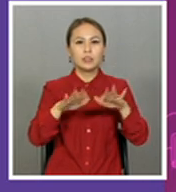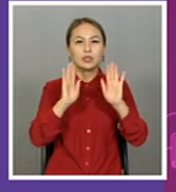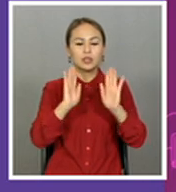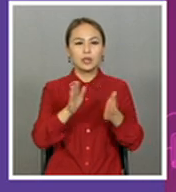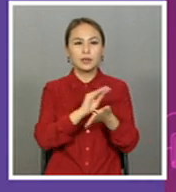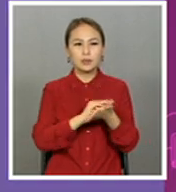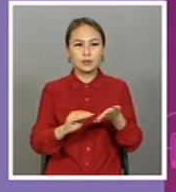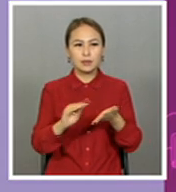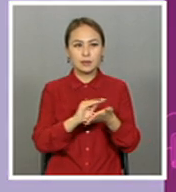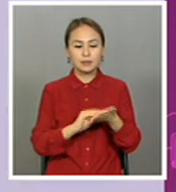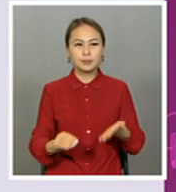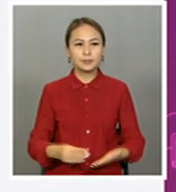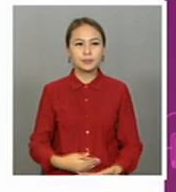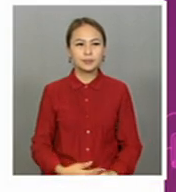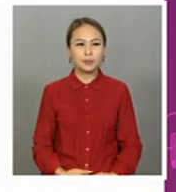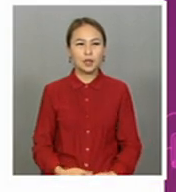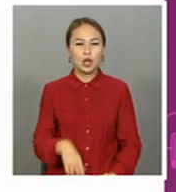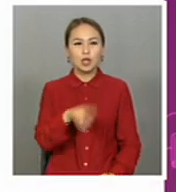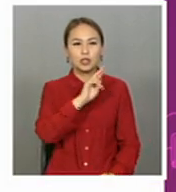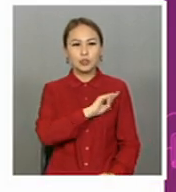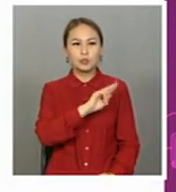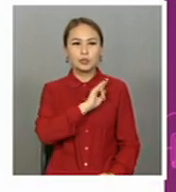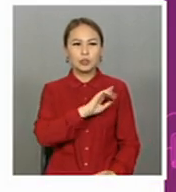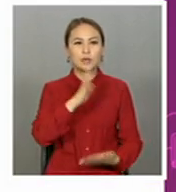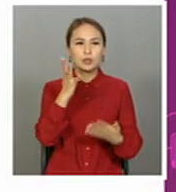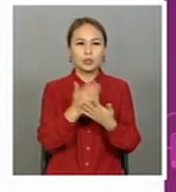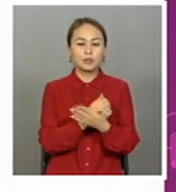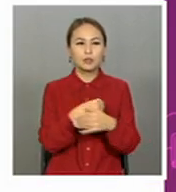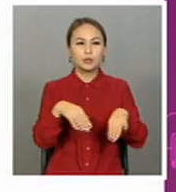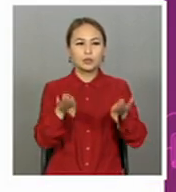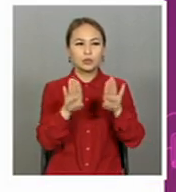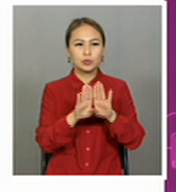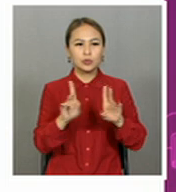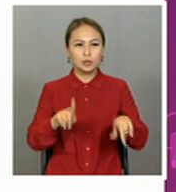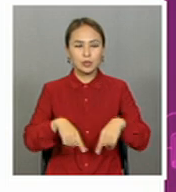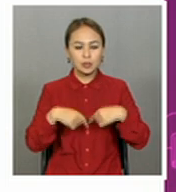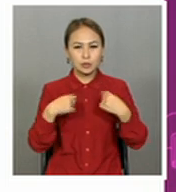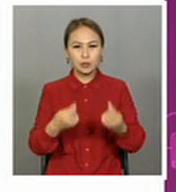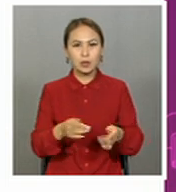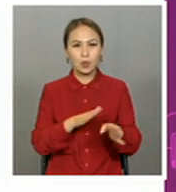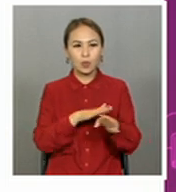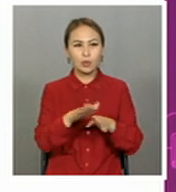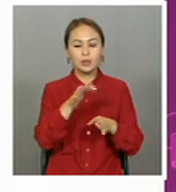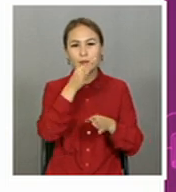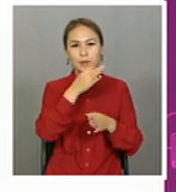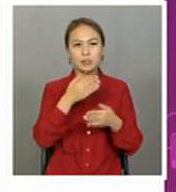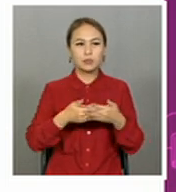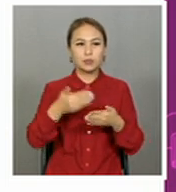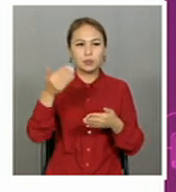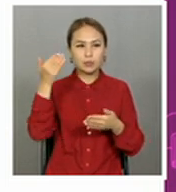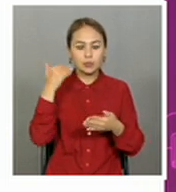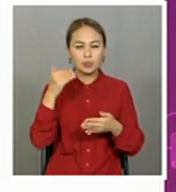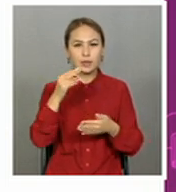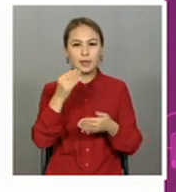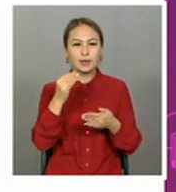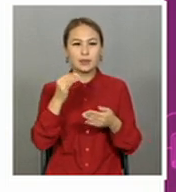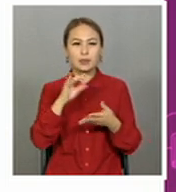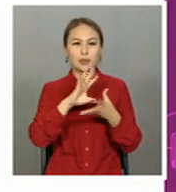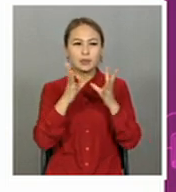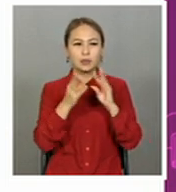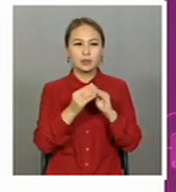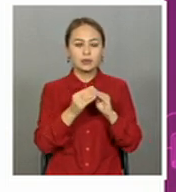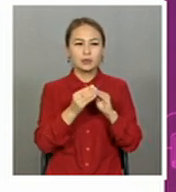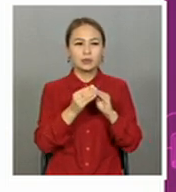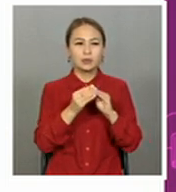есептерді шығарасыңдар. Жұмысты есептеуге берілген есептерді орындамас бұрын, ең алдымен шамаларды